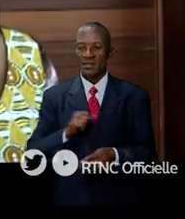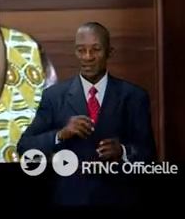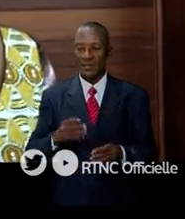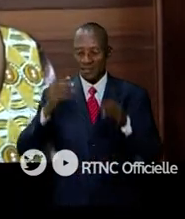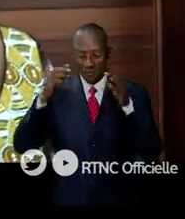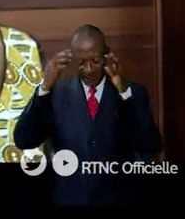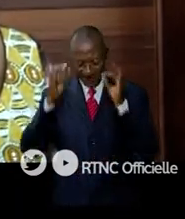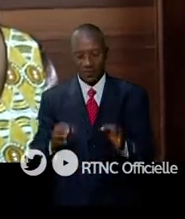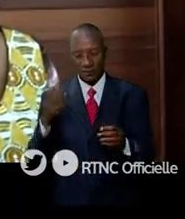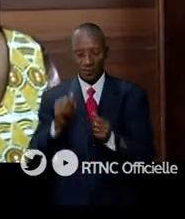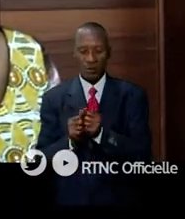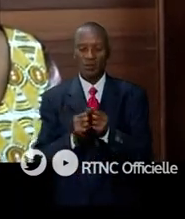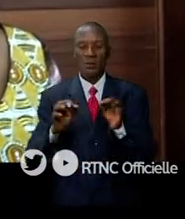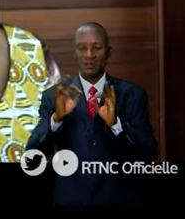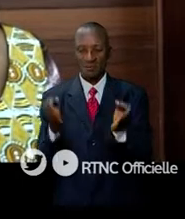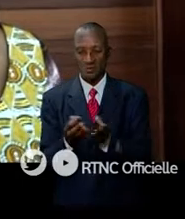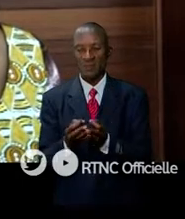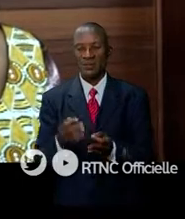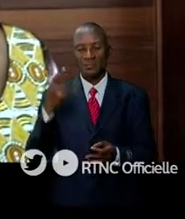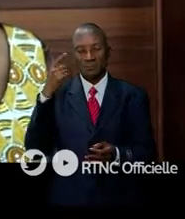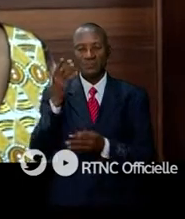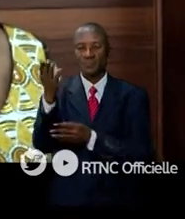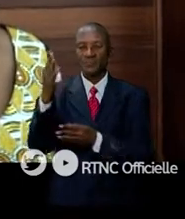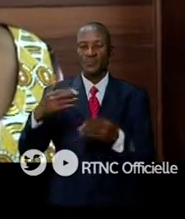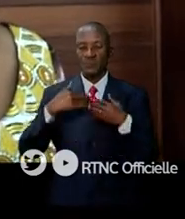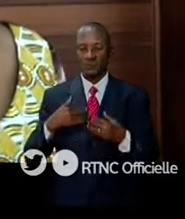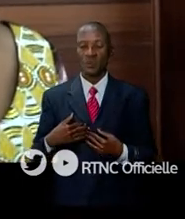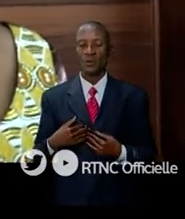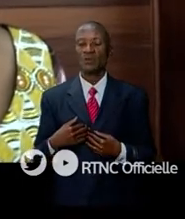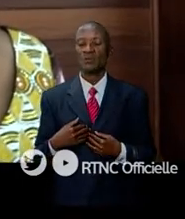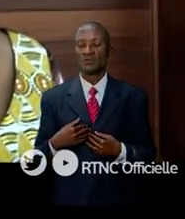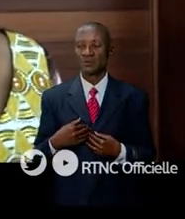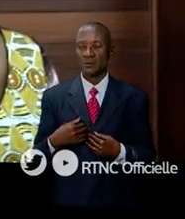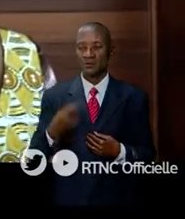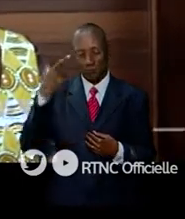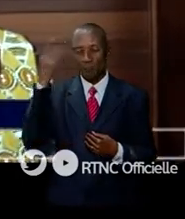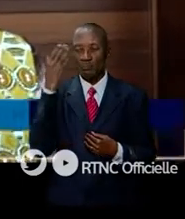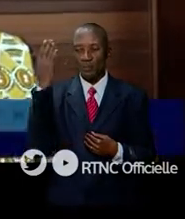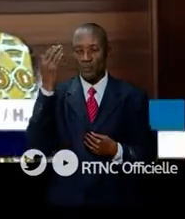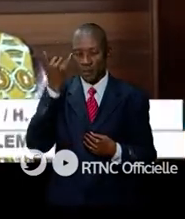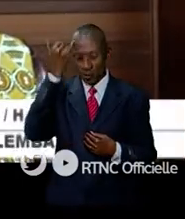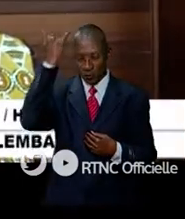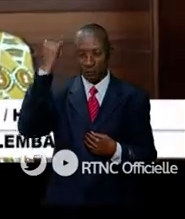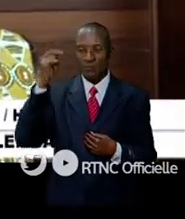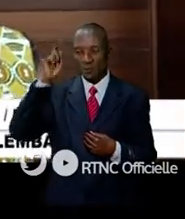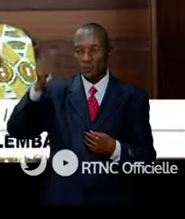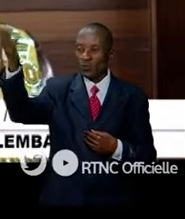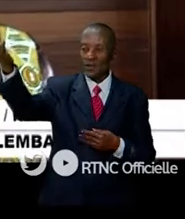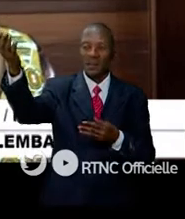restitution. Et c'est très important pour nous, évidemment, parce que ce n'est pas qu'une histoire familiale. Là, c'est une histoire d'un